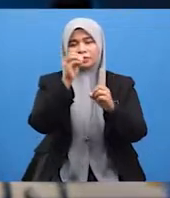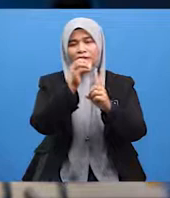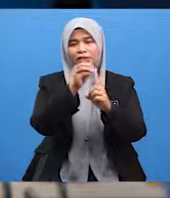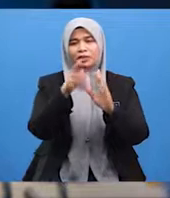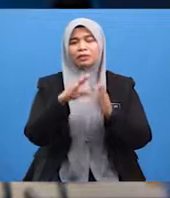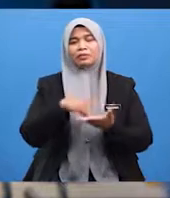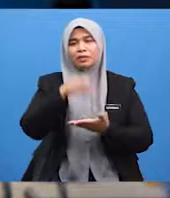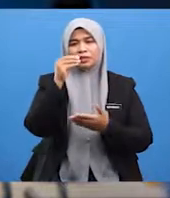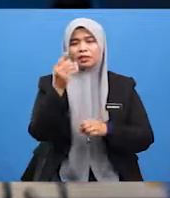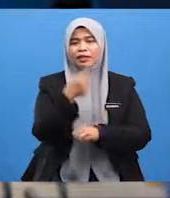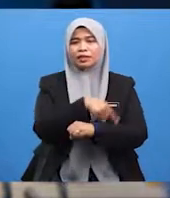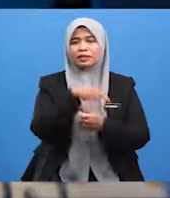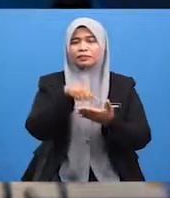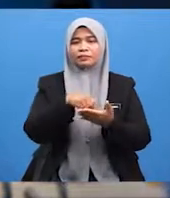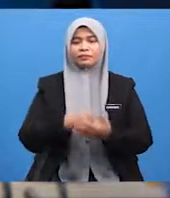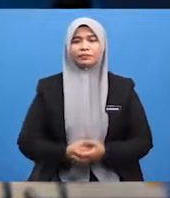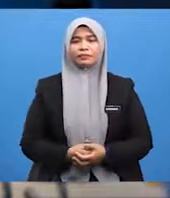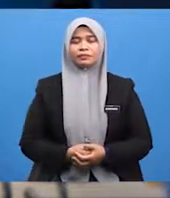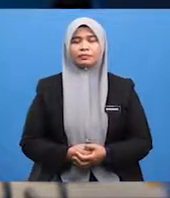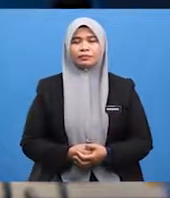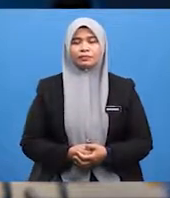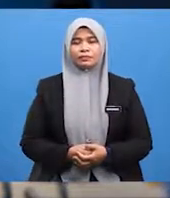kita pada hari ini.